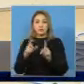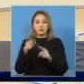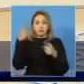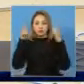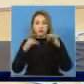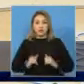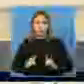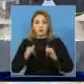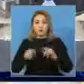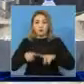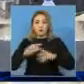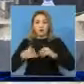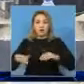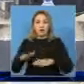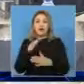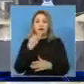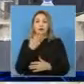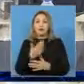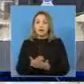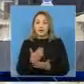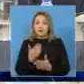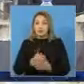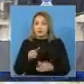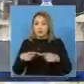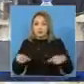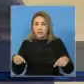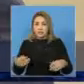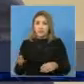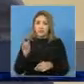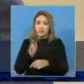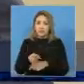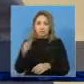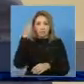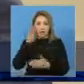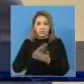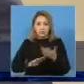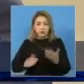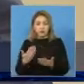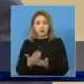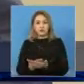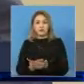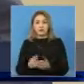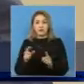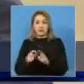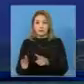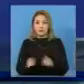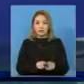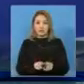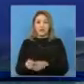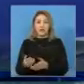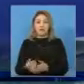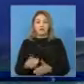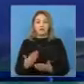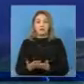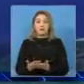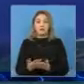деген құрмет, туған әдебиетімізге деген қамқорлық, еліміздің түкпір-түкпірінен келген ақын-жазушылар бірауыздан осындай ілтипатын жеткізді. Шара